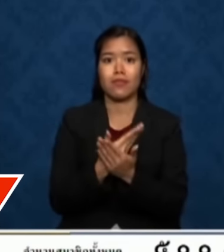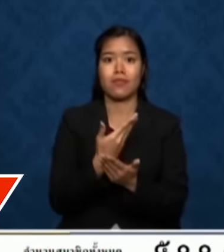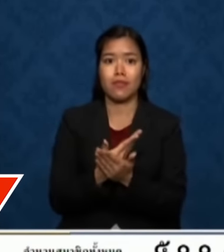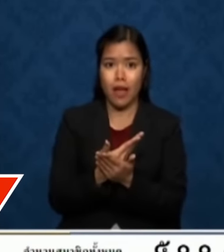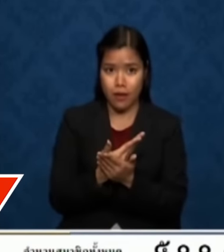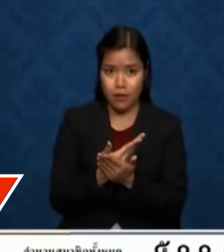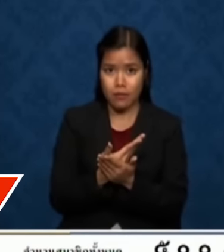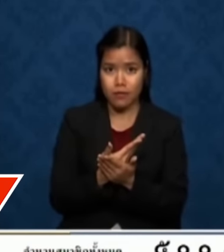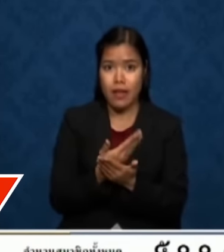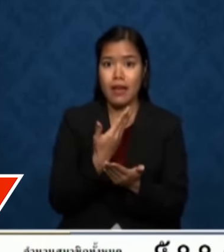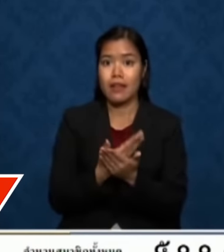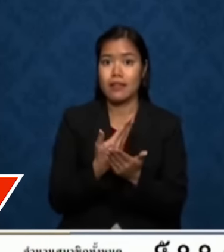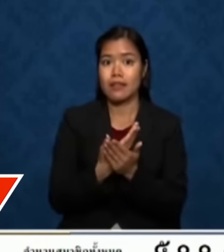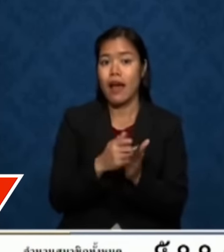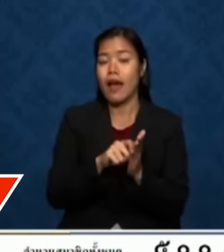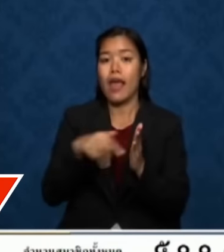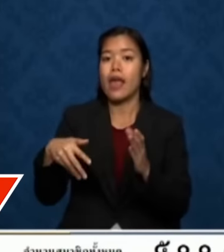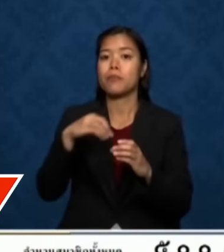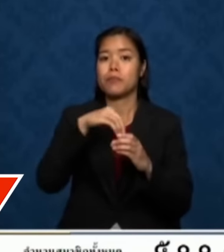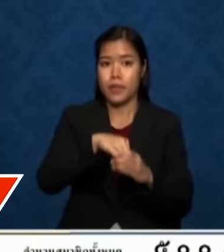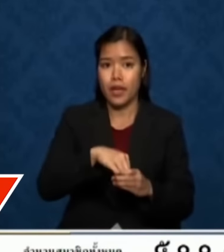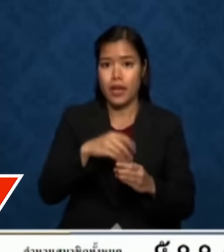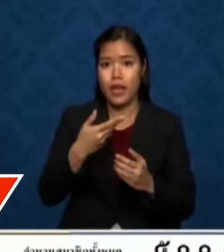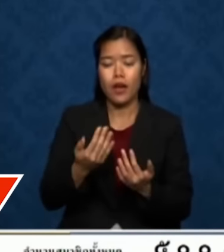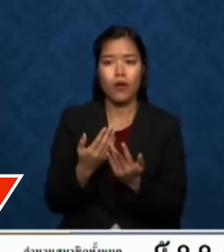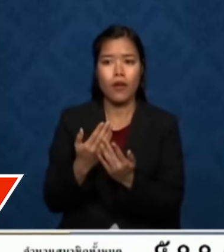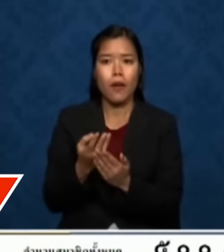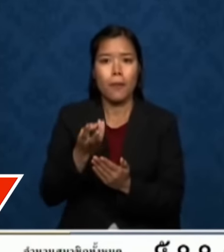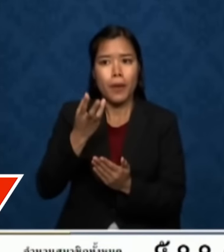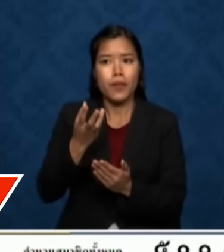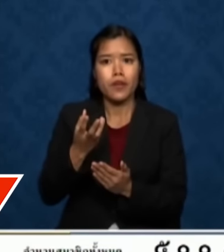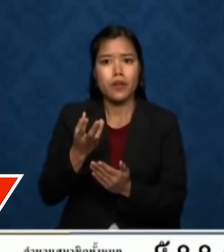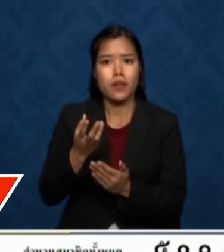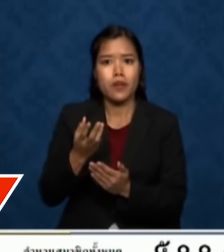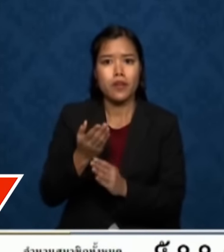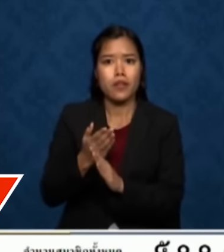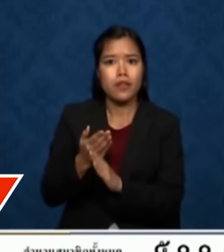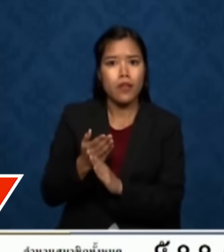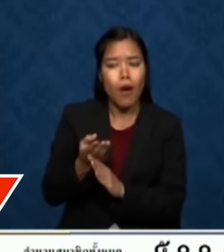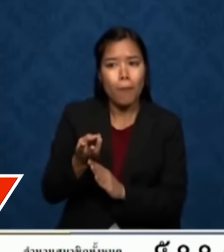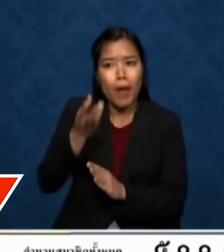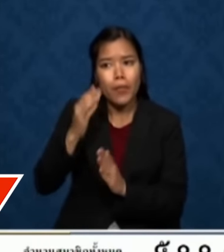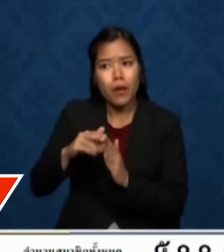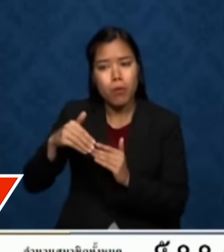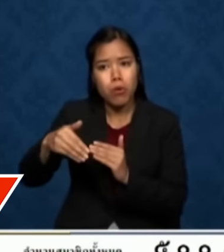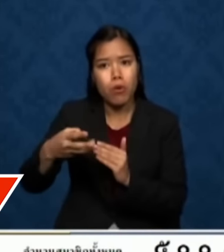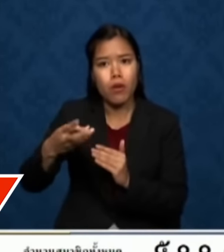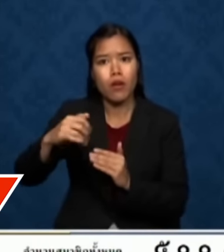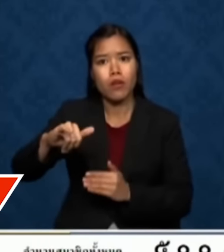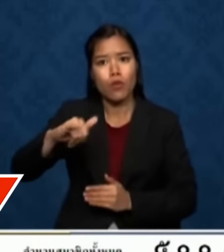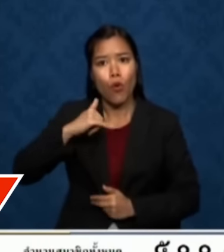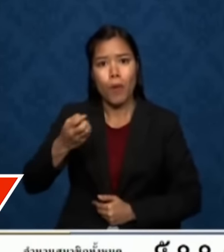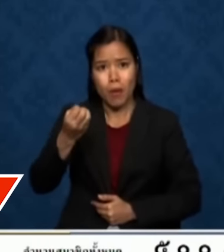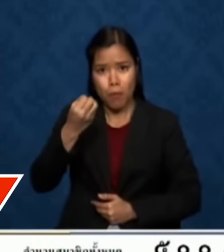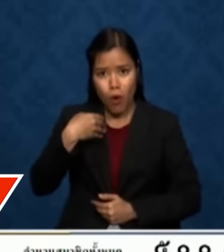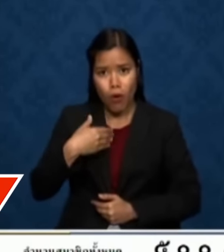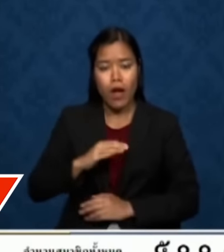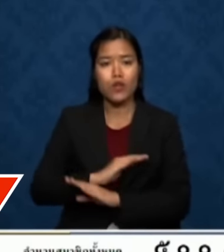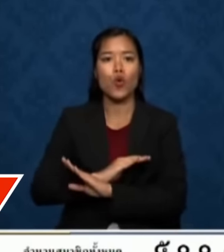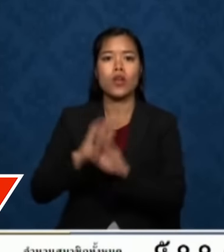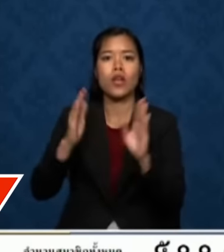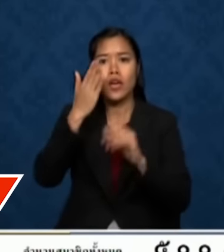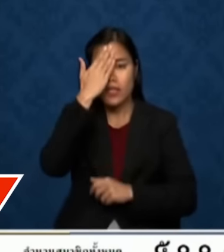หลังจากนั้นไม่นานก็ได้รับโทรศัพท์อีกครั้งแล้วบอกว่าขอยกเลิกไม่สัมภาษณ์ประเด็นดังกล่าวเพราะรัฐบาลโดนวิพากษ์วิ